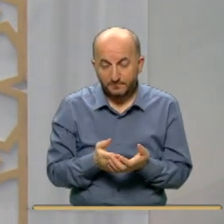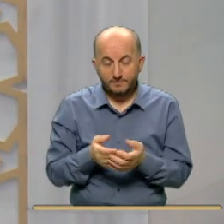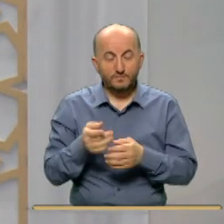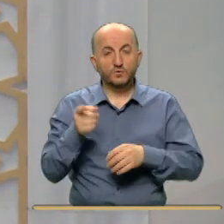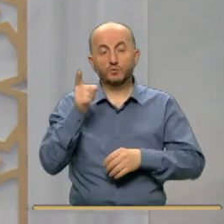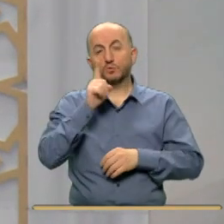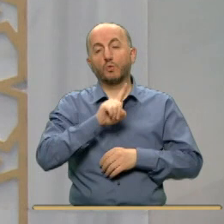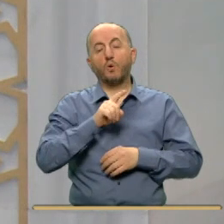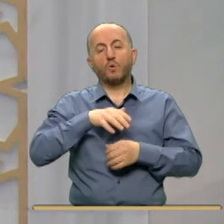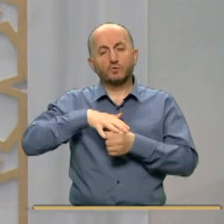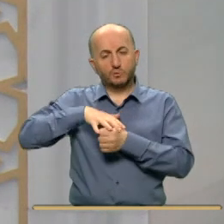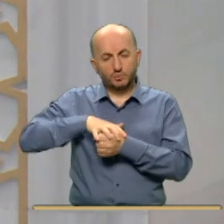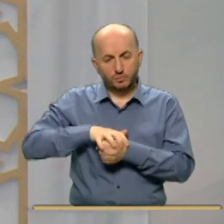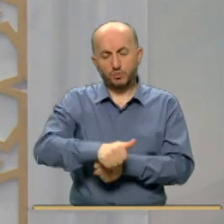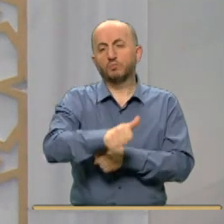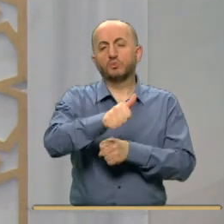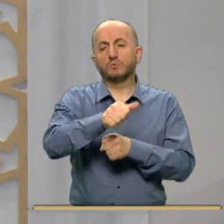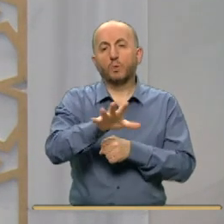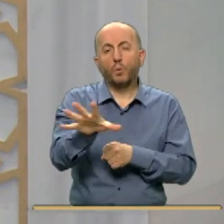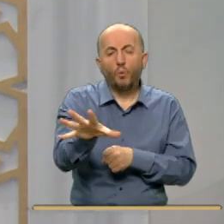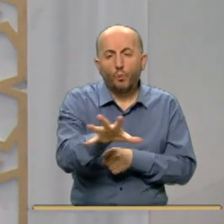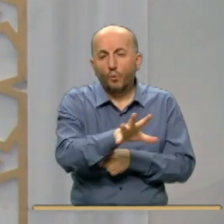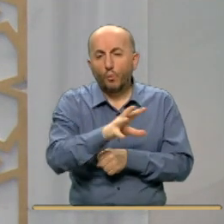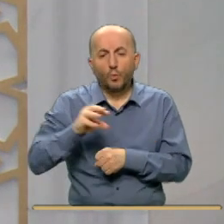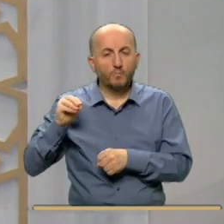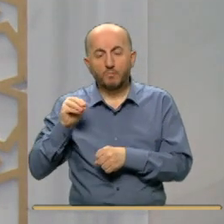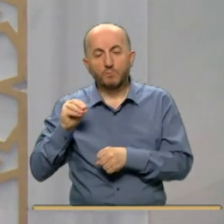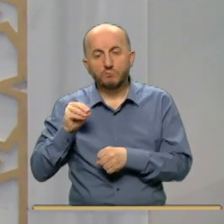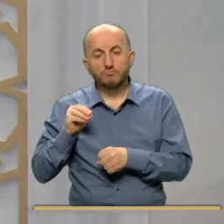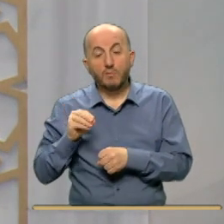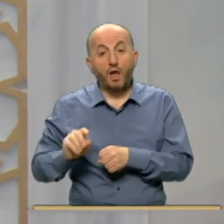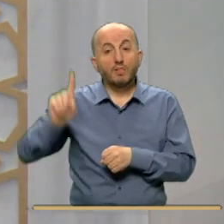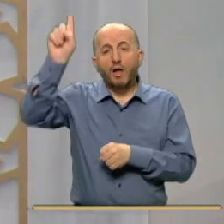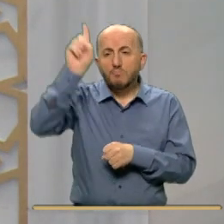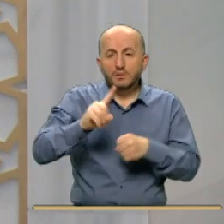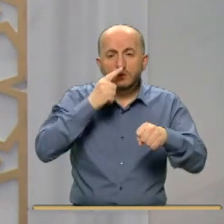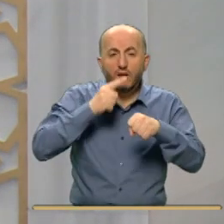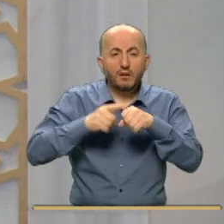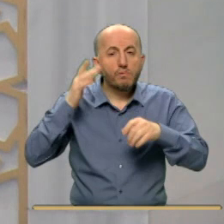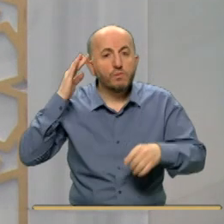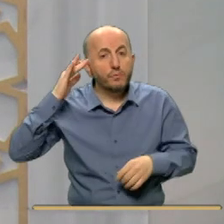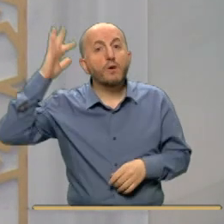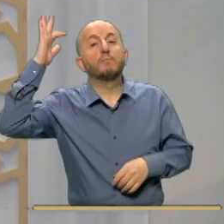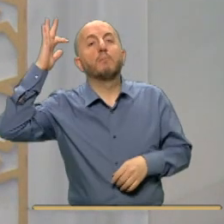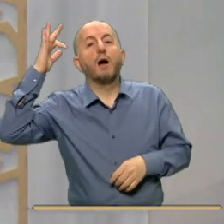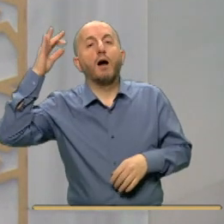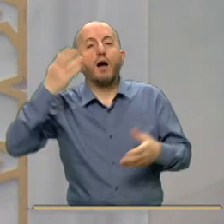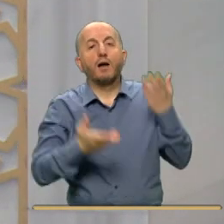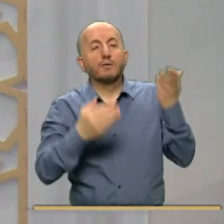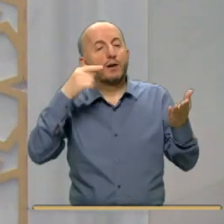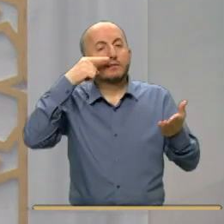Çünkü zulmün, sömürünün, bir olan Allah inancının tanınmadığı, ahiret